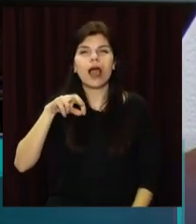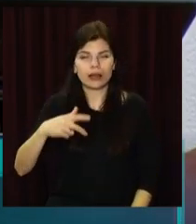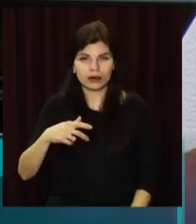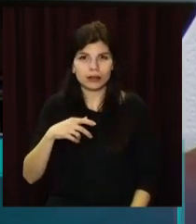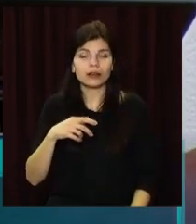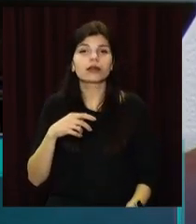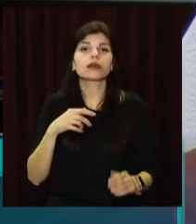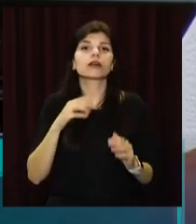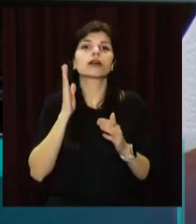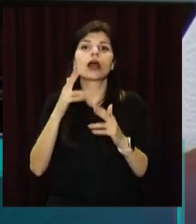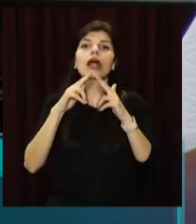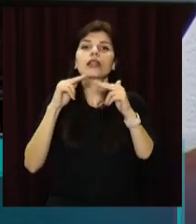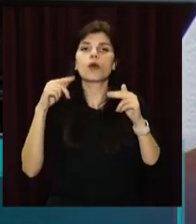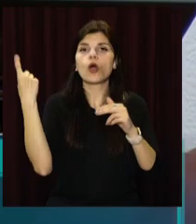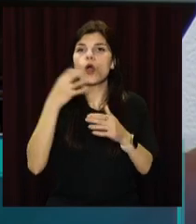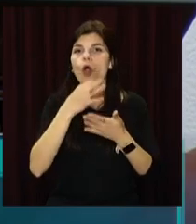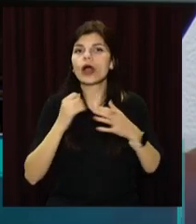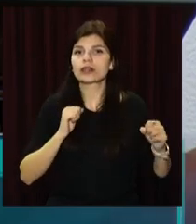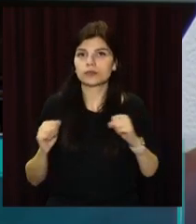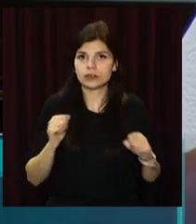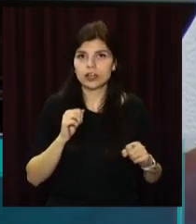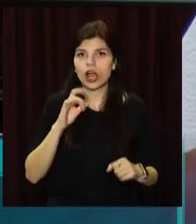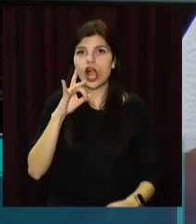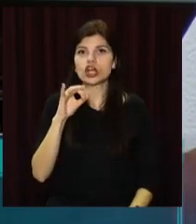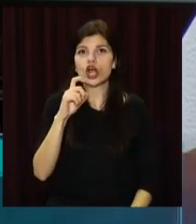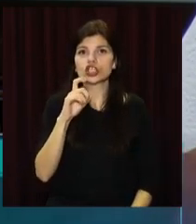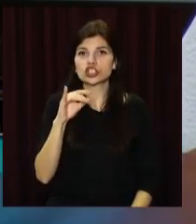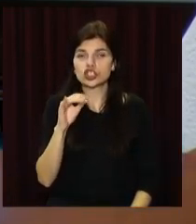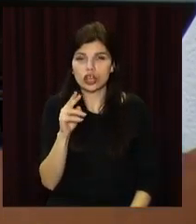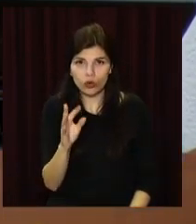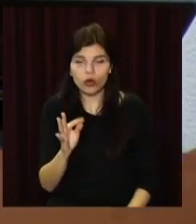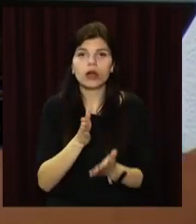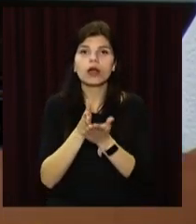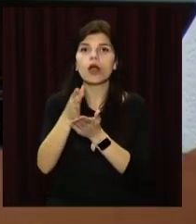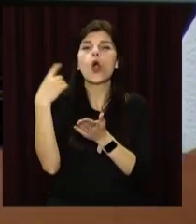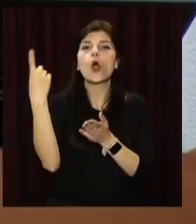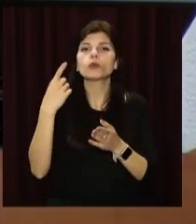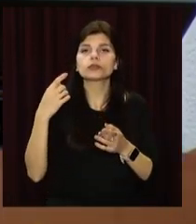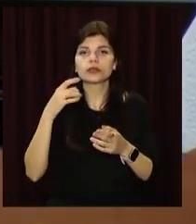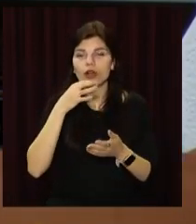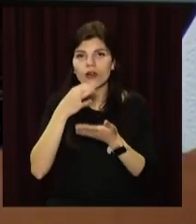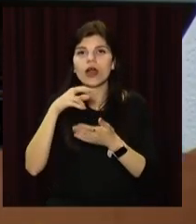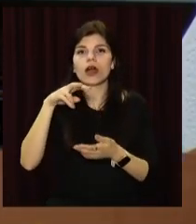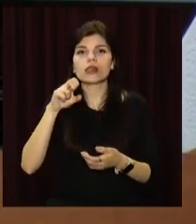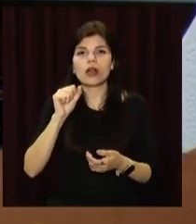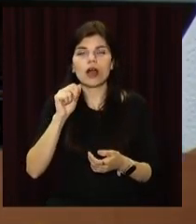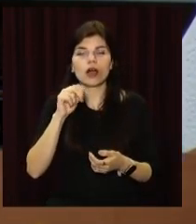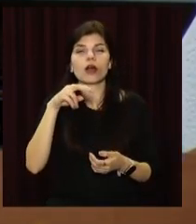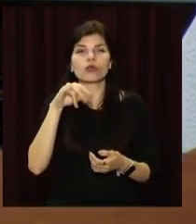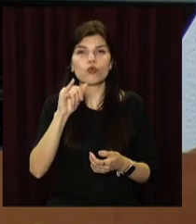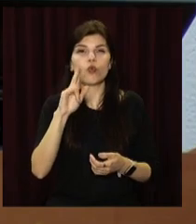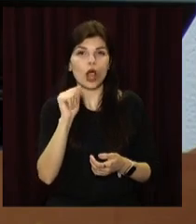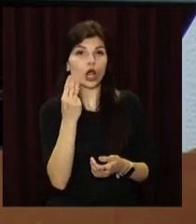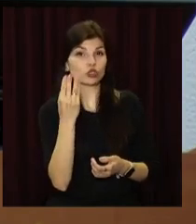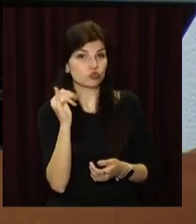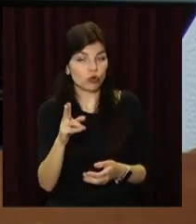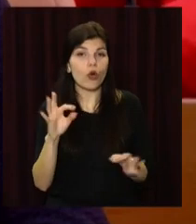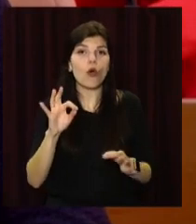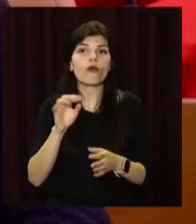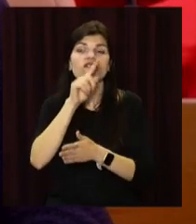голови Дніпропетровської обласної державної адміністрації Валентина Резніченка, голови Дніпропетровської обласної ради Миколи Лукашука щодо вирішення питання